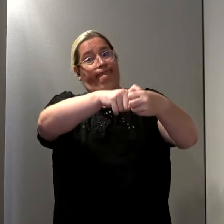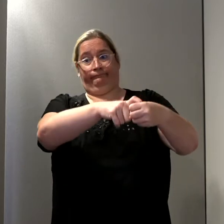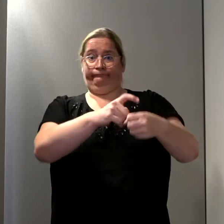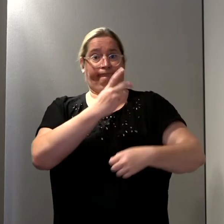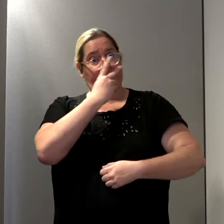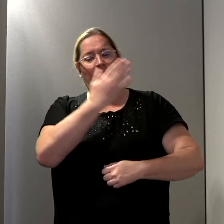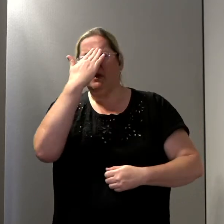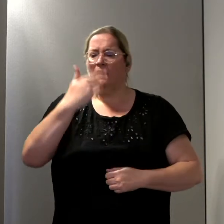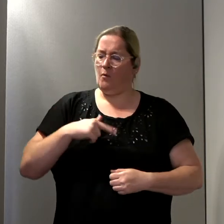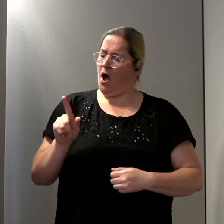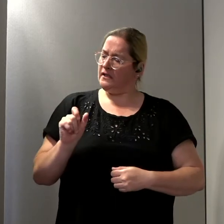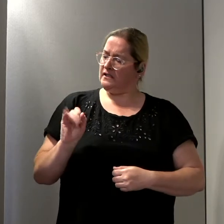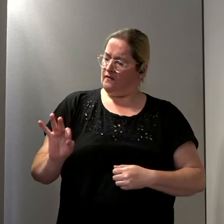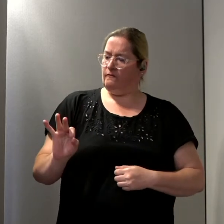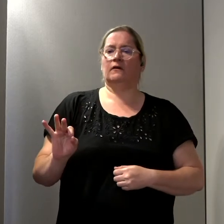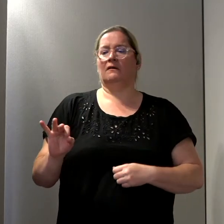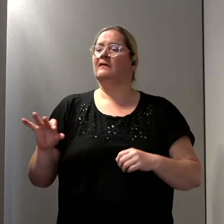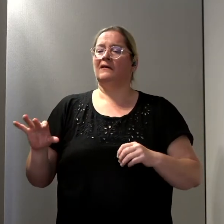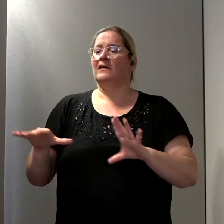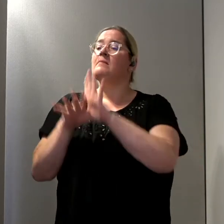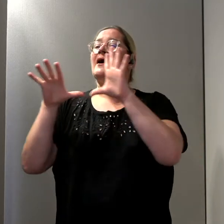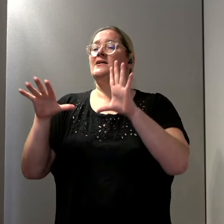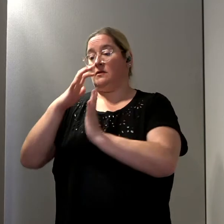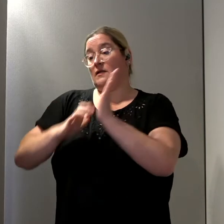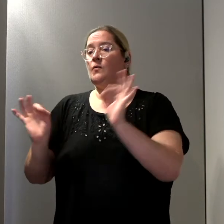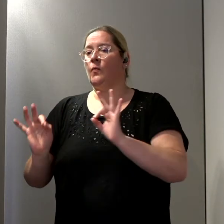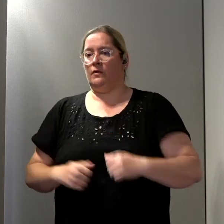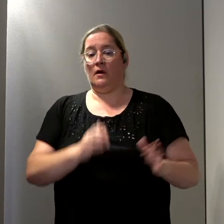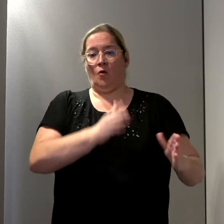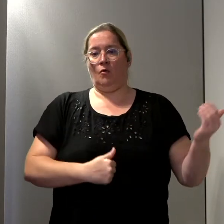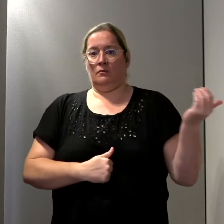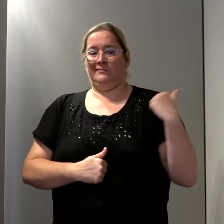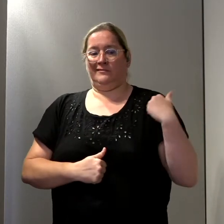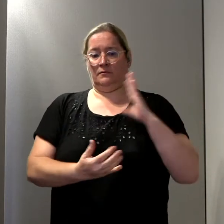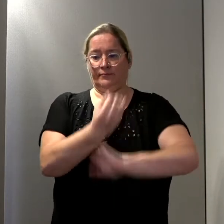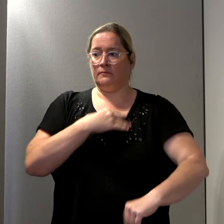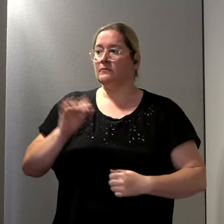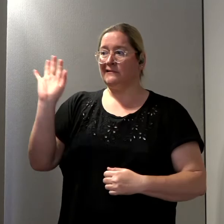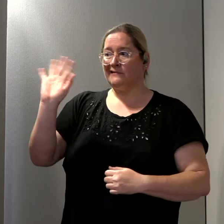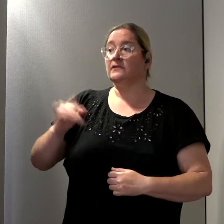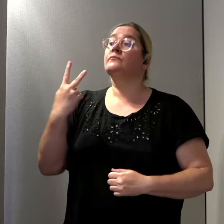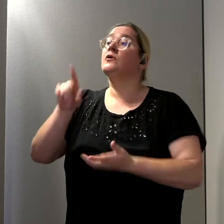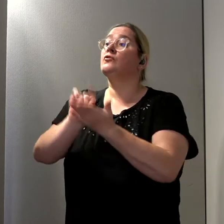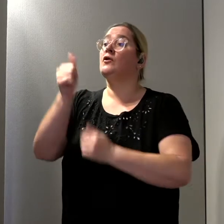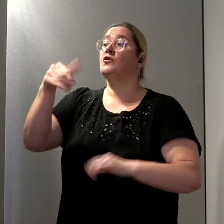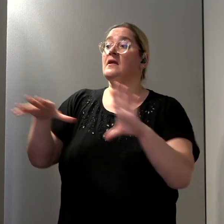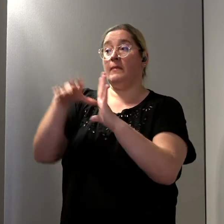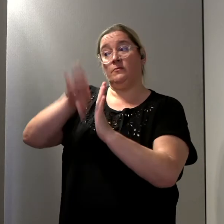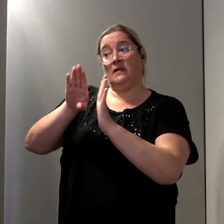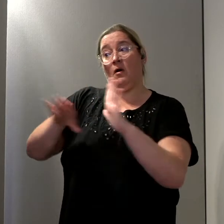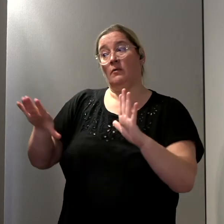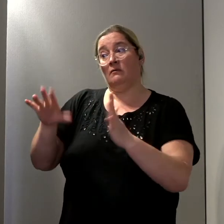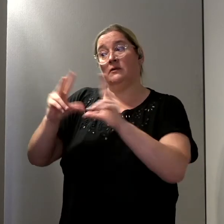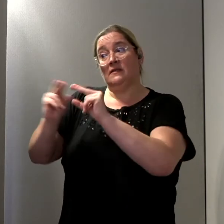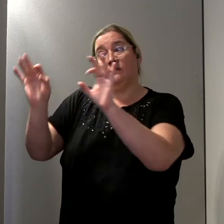une image ou un GIF sans alternative, le robot vous envoie un message privé « Your tweet has at least one image without a